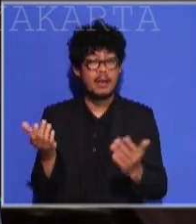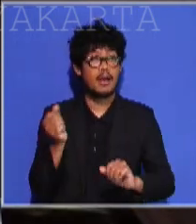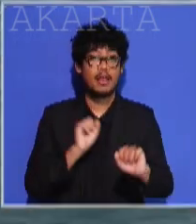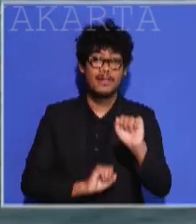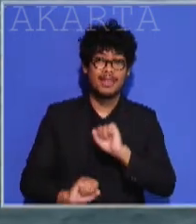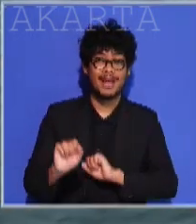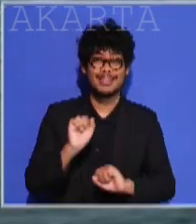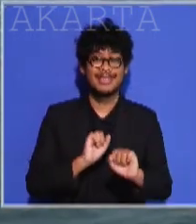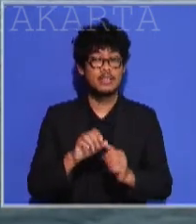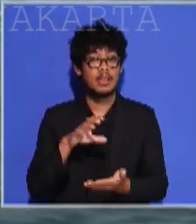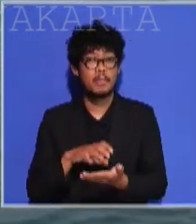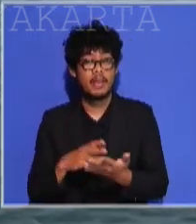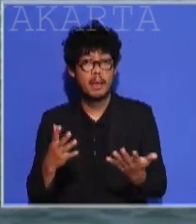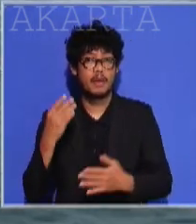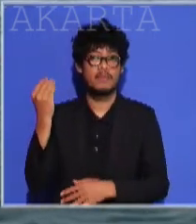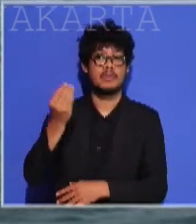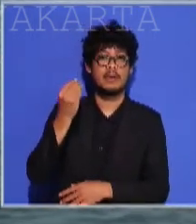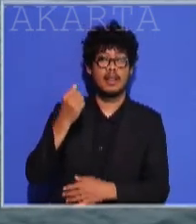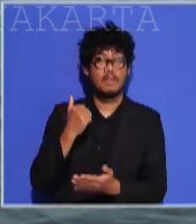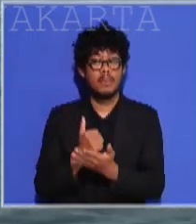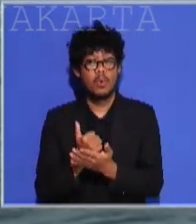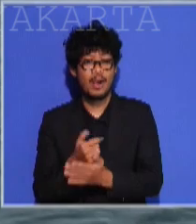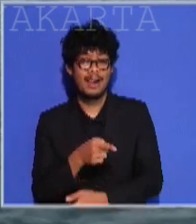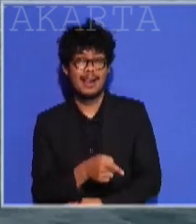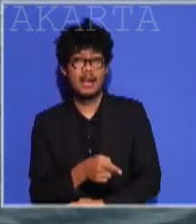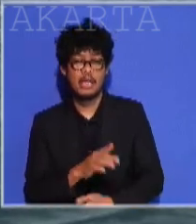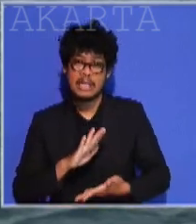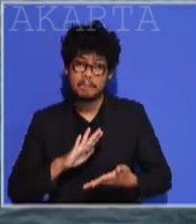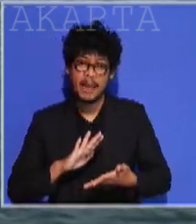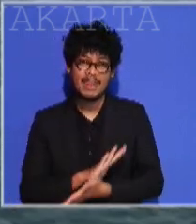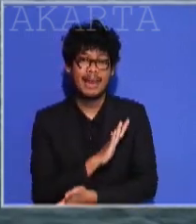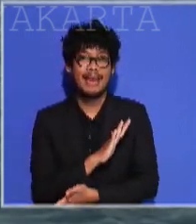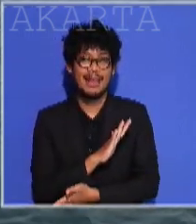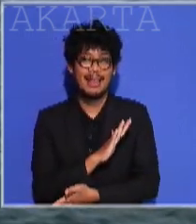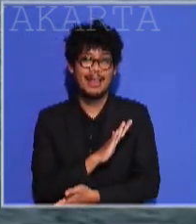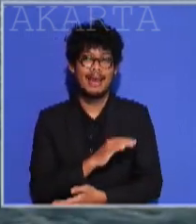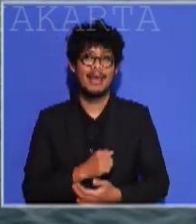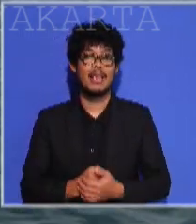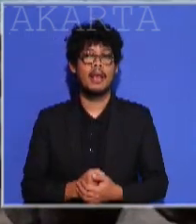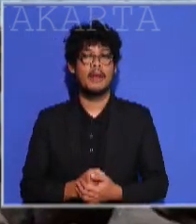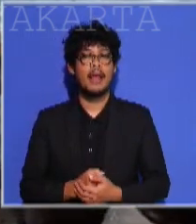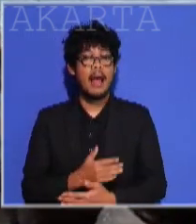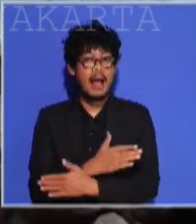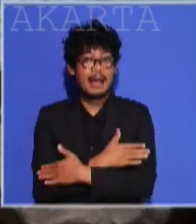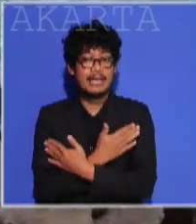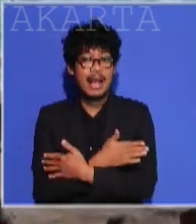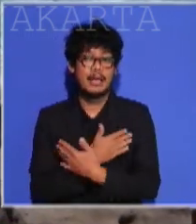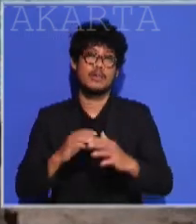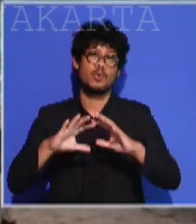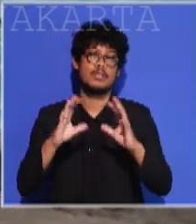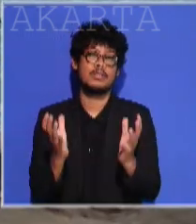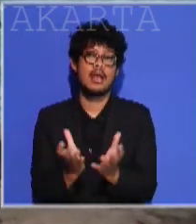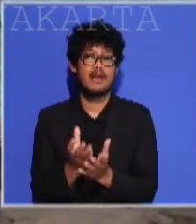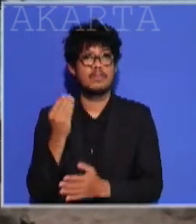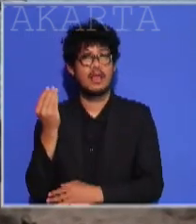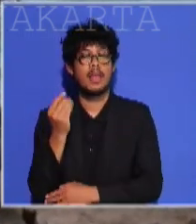pariwisata. Sebenarnya ini adalah momentum untuk Aceh mempromosikan dunia pariwisatanya, karena Aceh